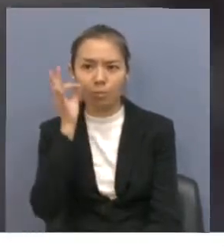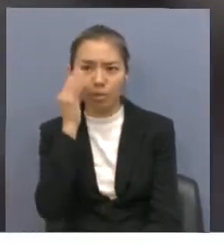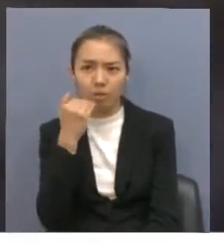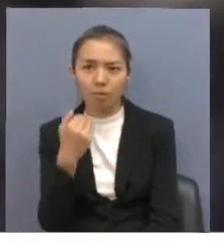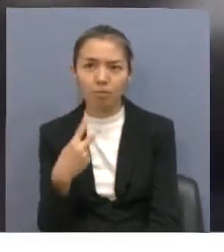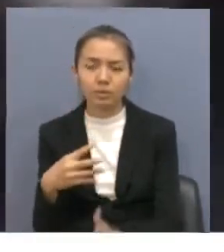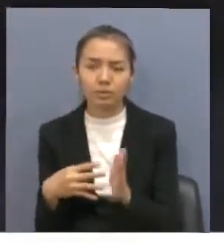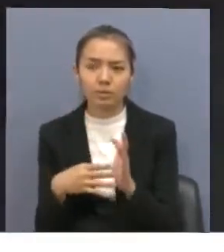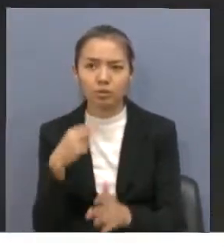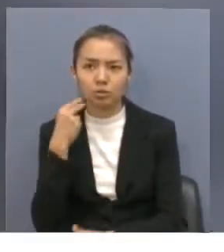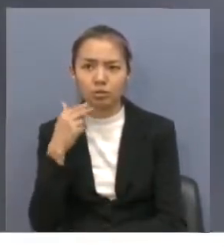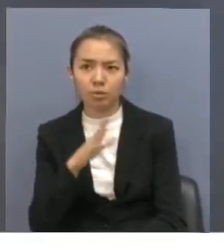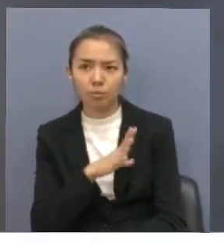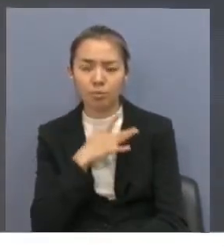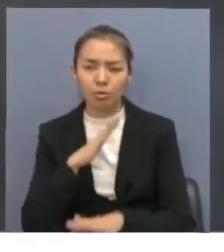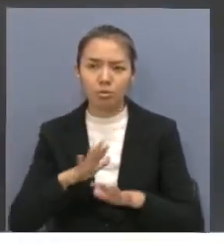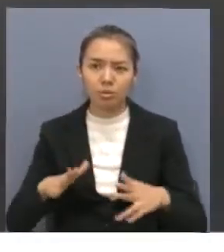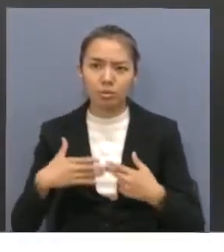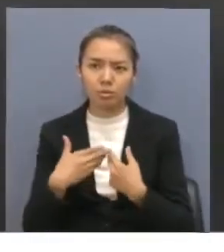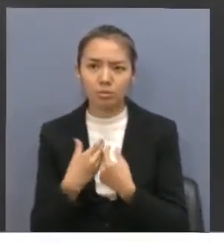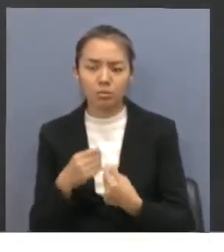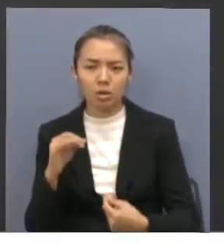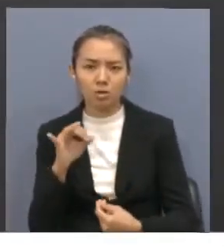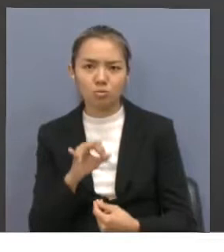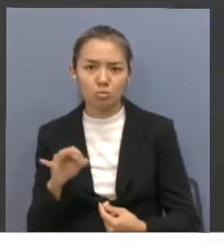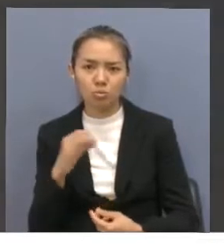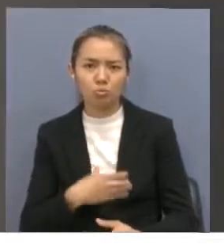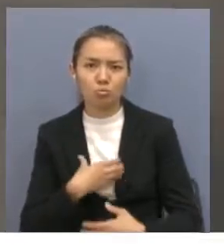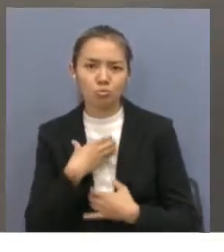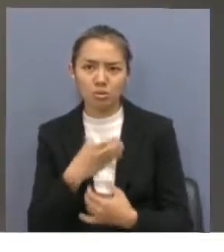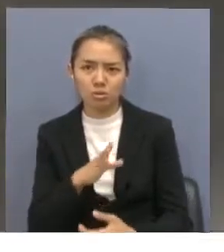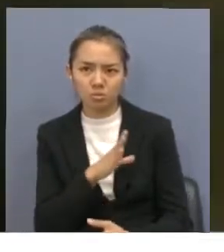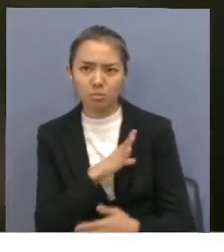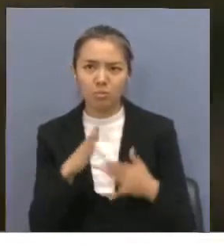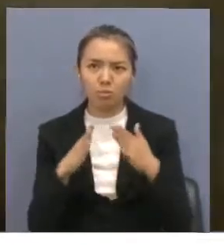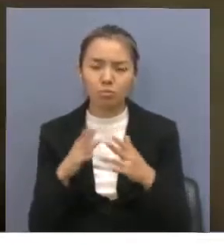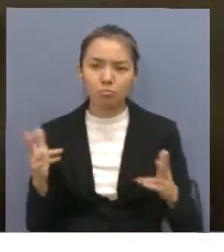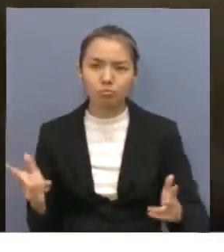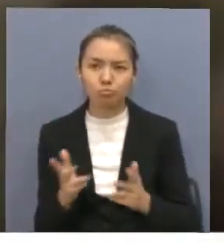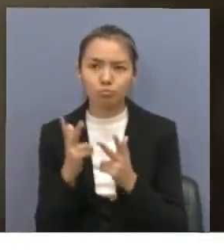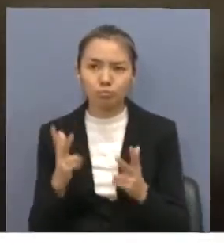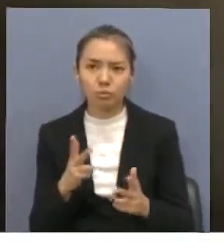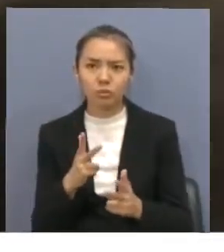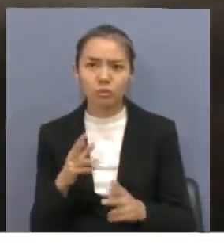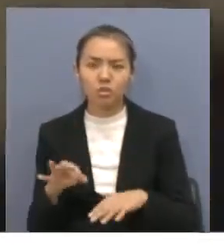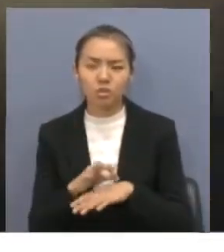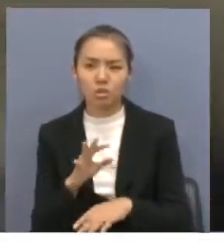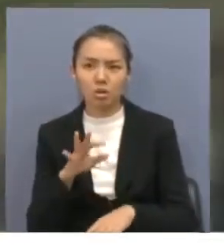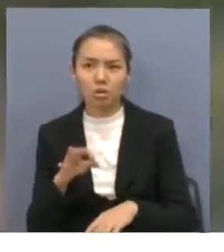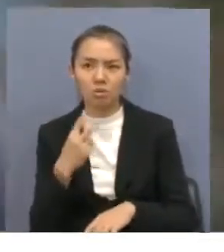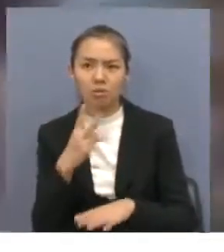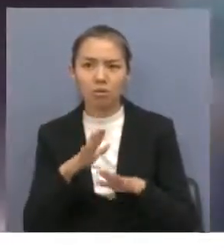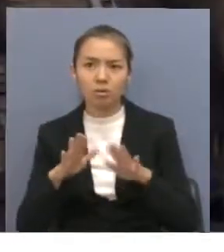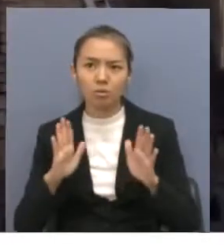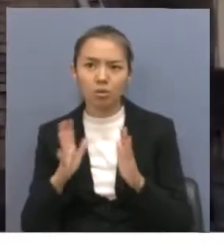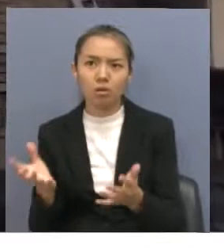кетейік, 29-шы шілделде көп балалы отбасында қайғылы оқиға орын алды. Жекеменшік үйден шыққан өрттен отағасы жұбайы мен екі баласын